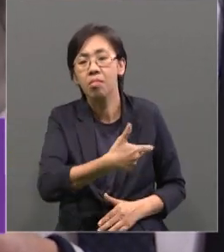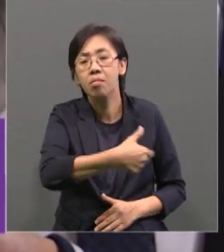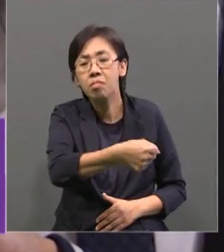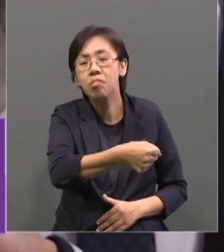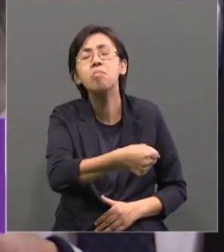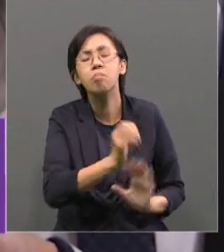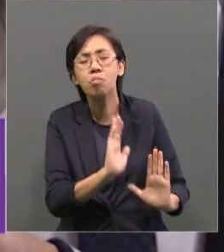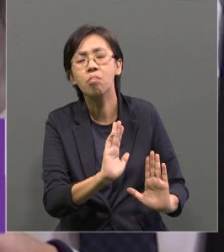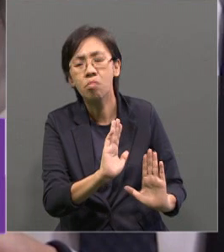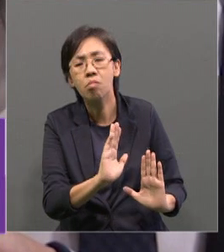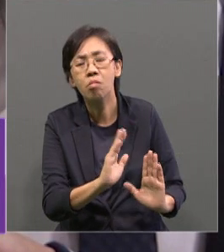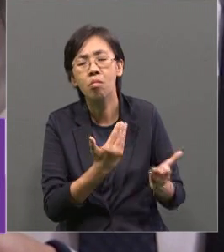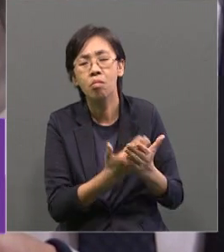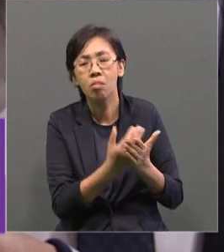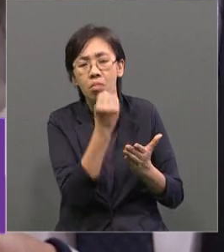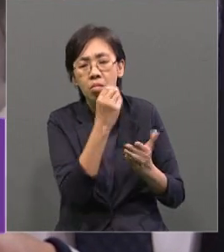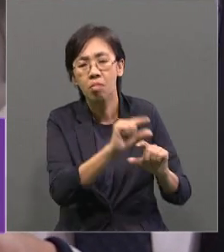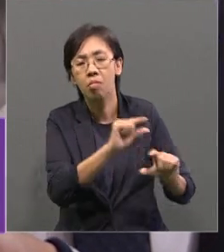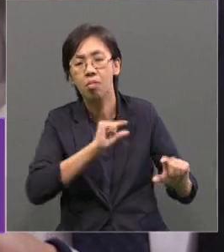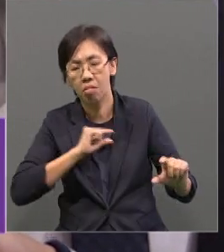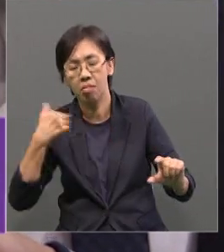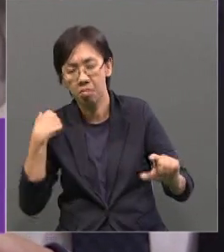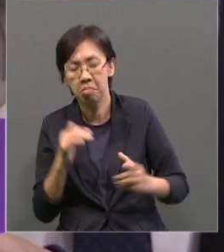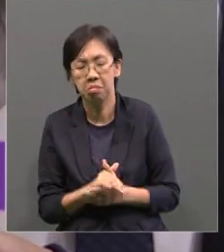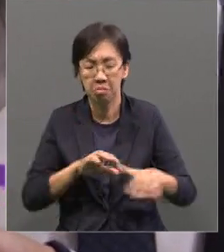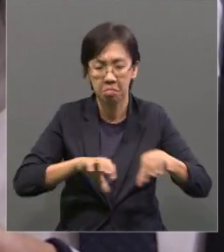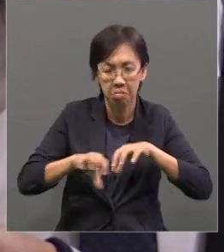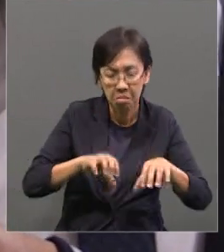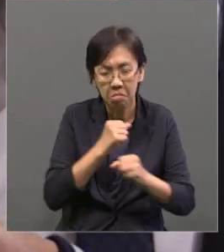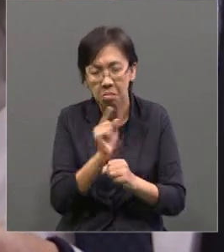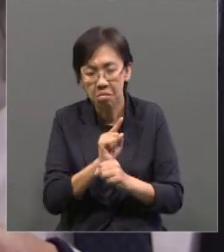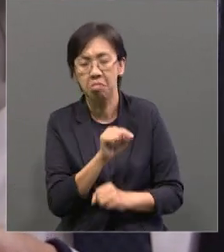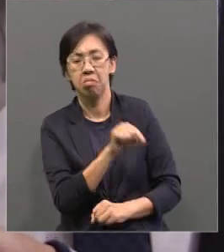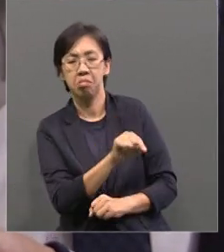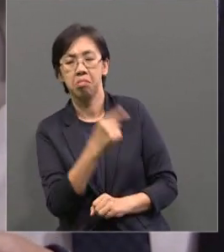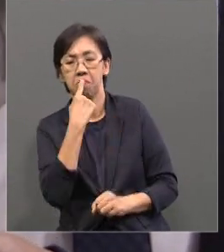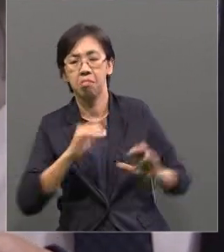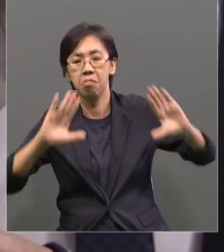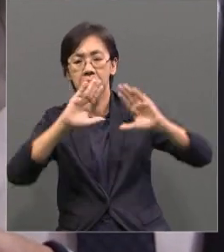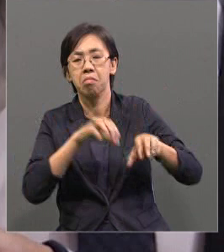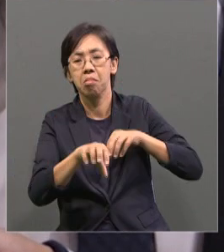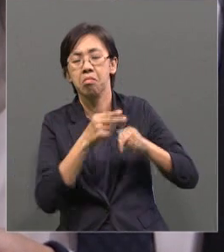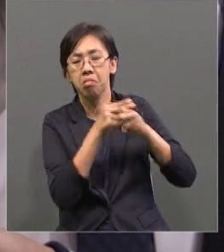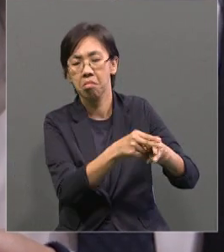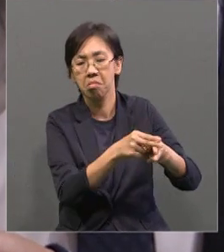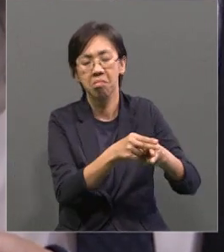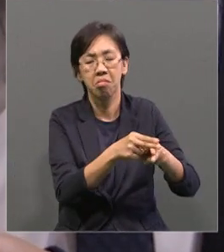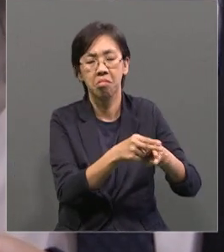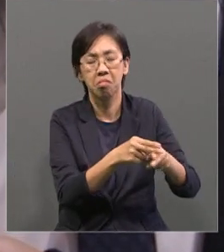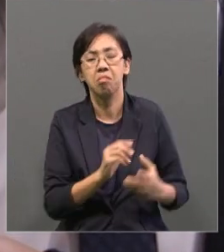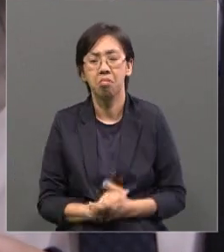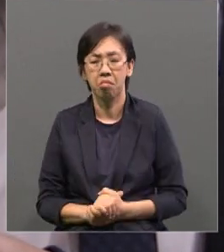แล้วก็ได้ส่วนแบ่งเป็นดอกเบี้ยนะครับส่วนการบริหารการจัดการยังไงเป็นเรื่องของบริษัทหลักทรัพย์คุณแทนใดไม่ได้เกี่ยวข้อง